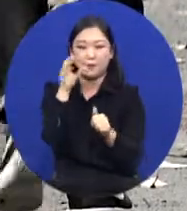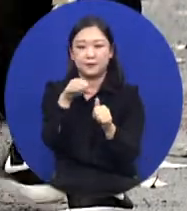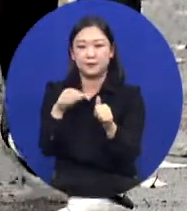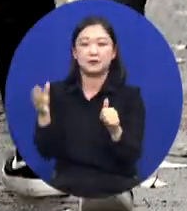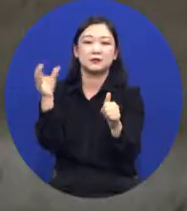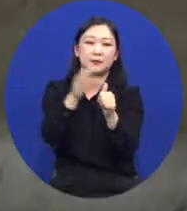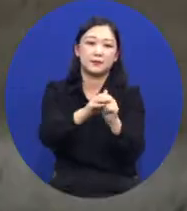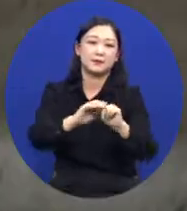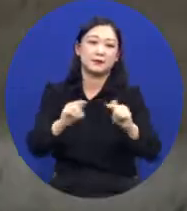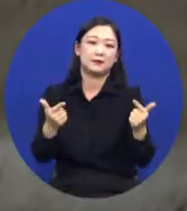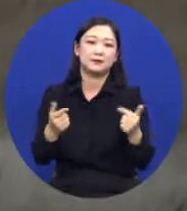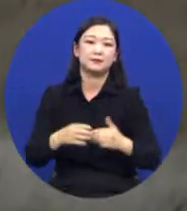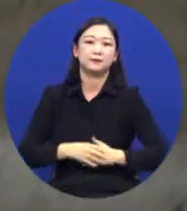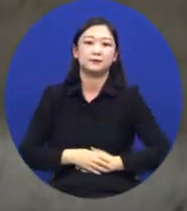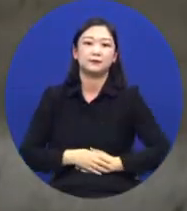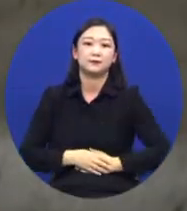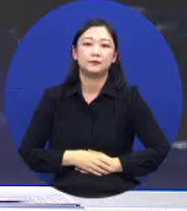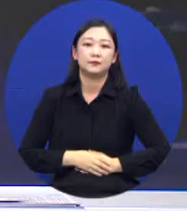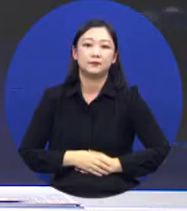했습니다